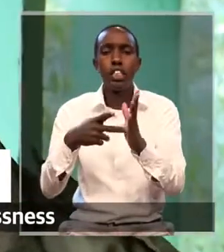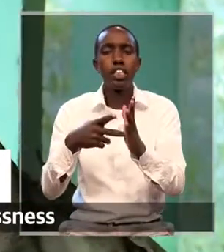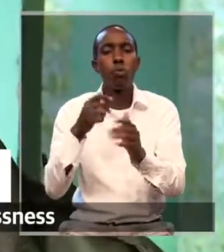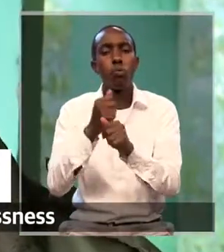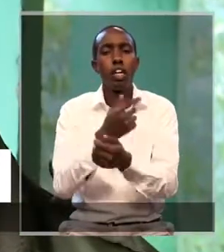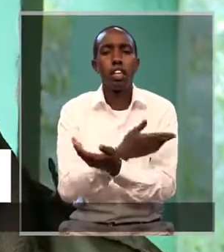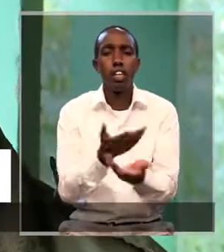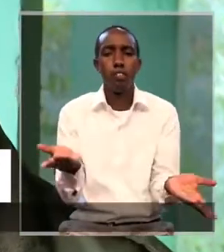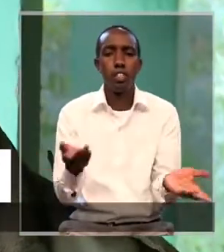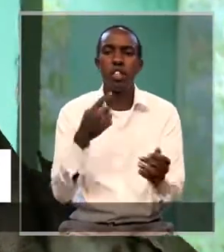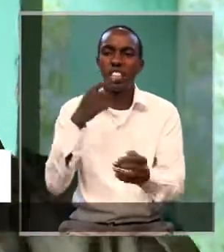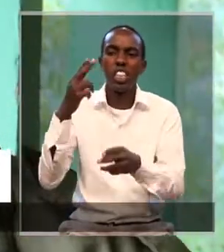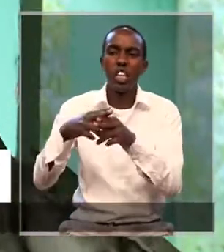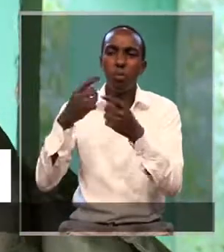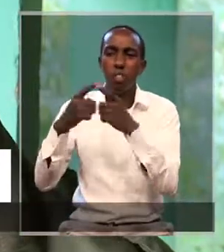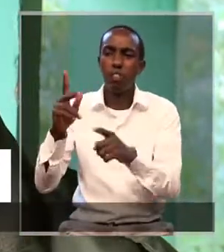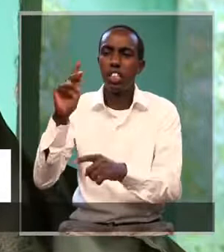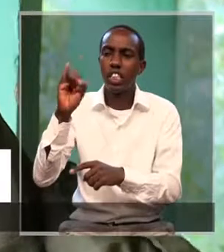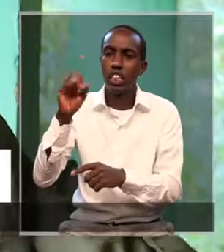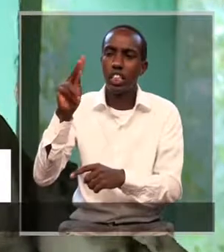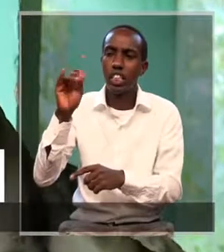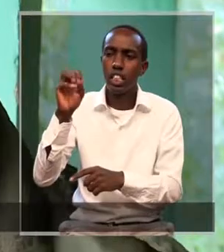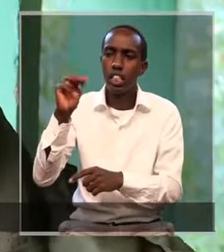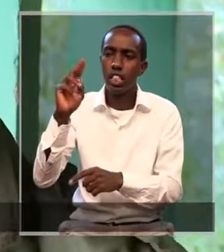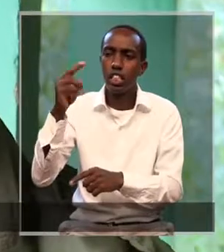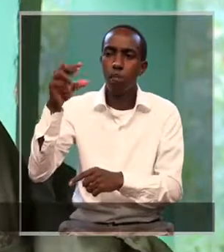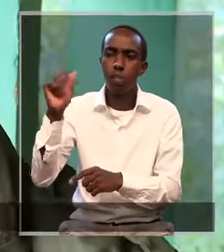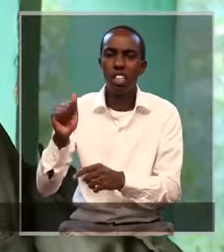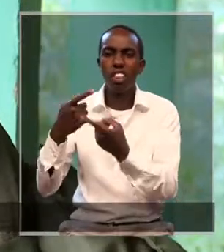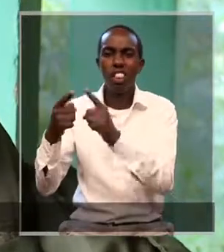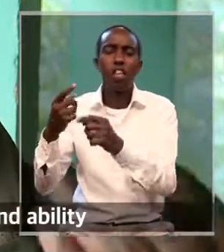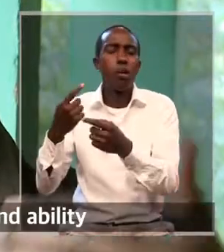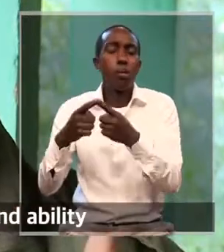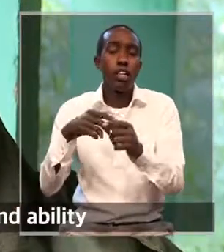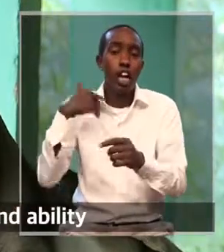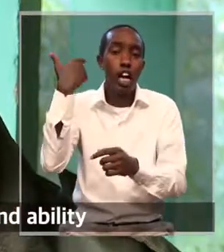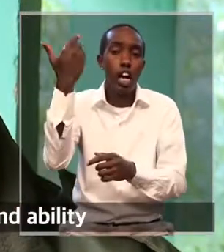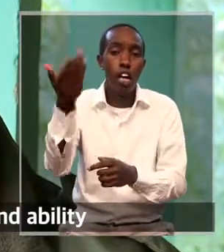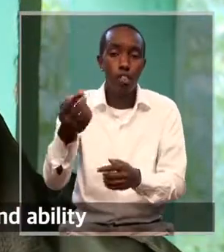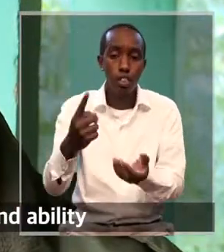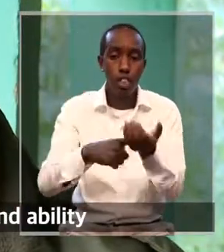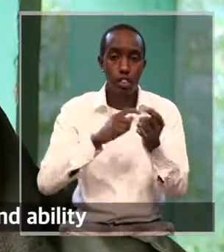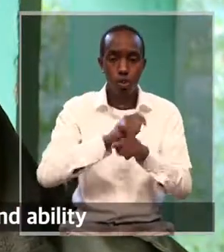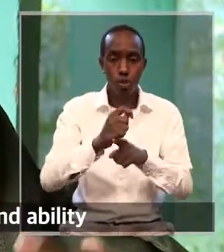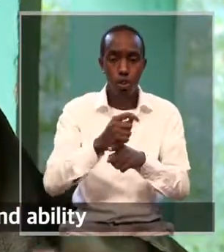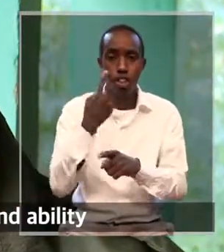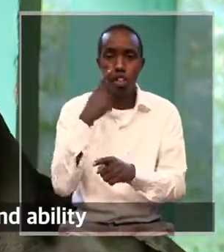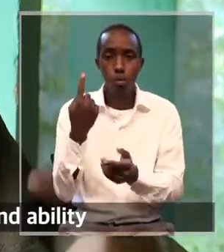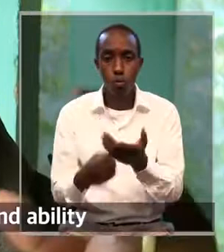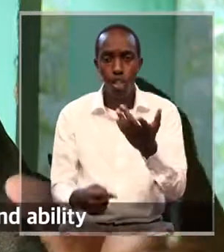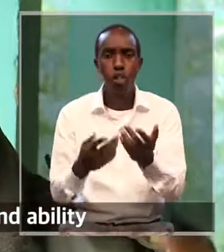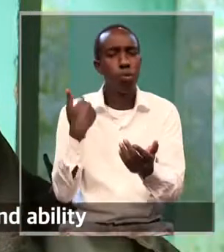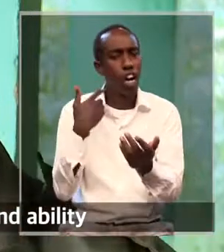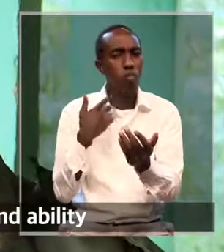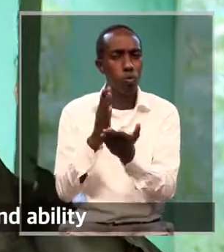icyamazi ukamwita ikimuga ukamwita ikintu ukamwita igici. Ariko tumaze guhugurwa twasanze hari ukuri